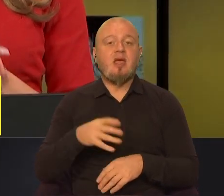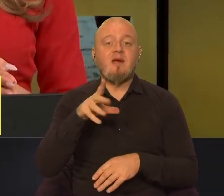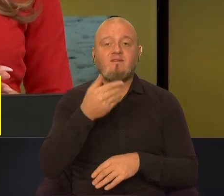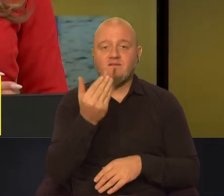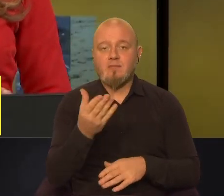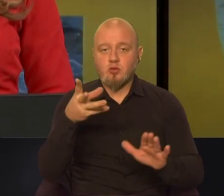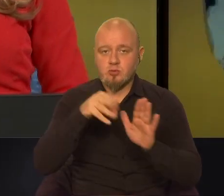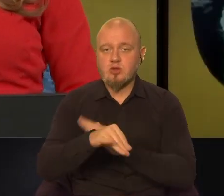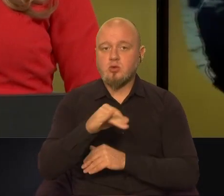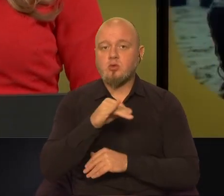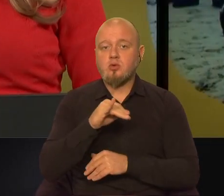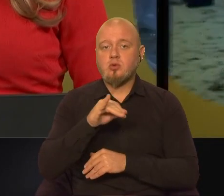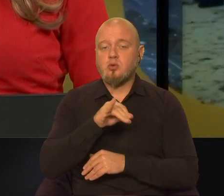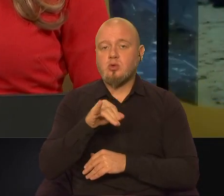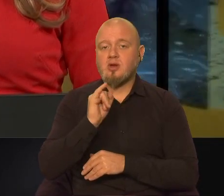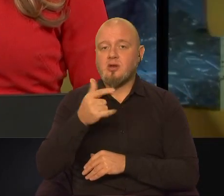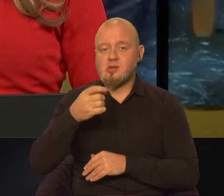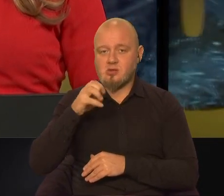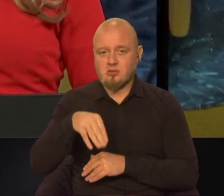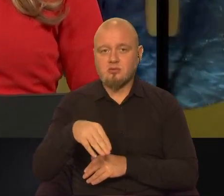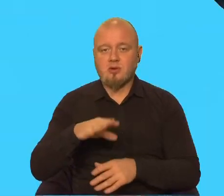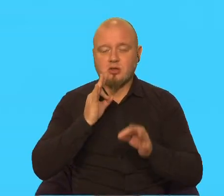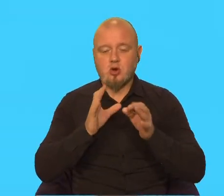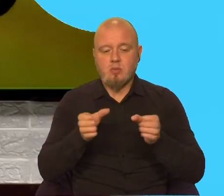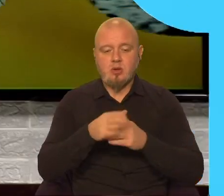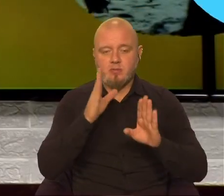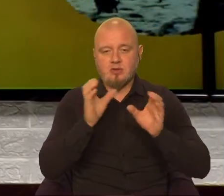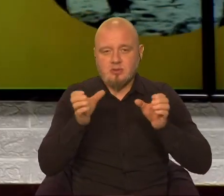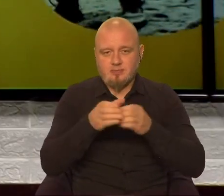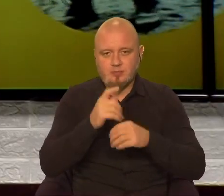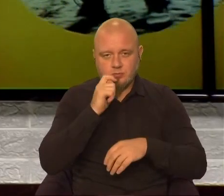числі. Юрій Ігнат, речник командування Повітряних сил Збройних сил України, долучався до нашого ефіру.